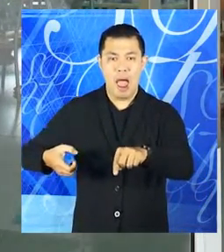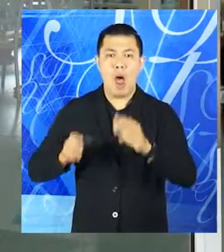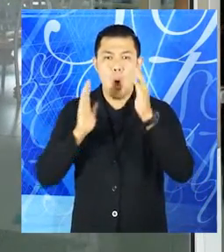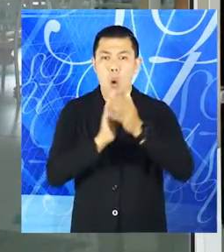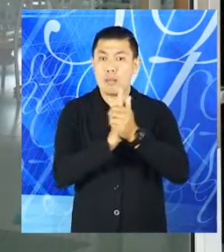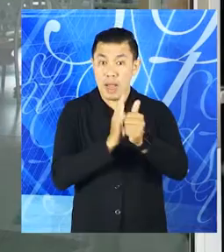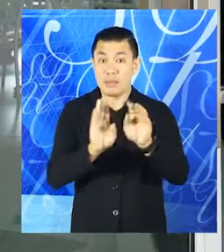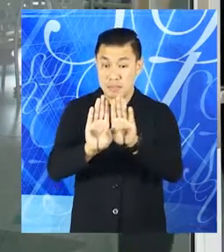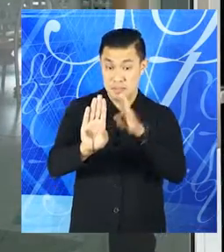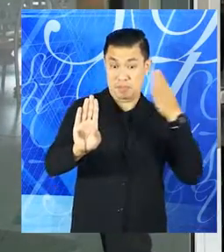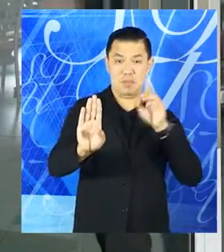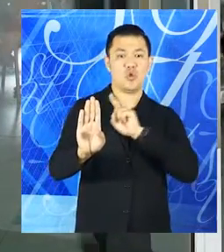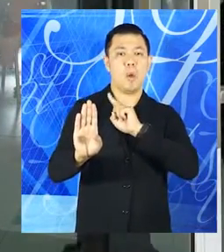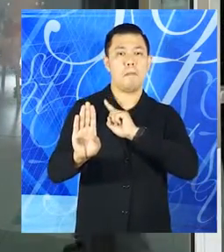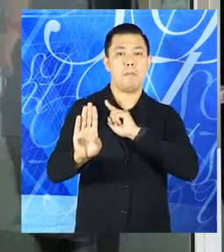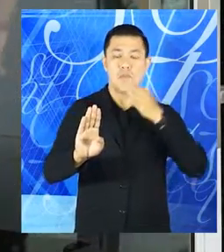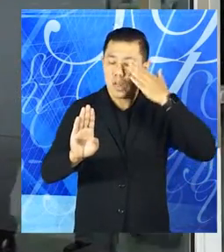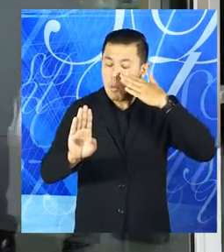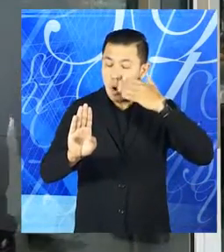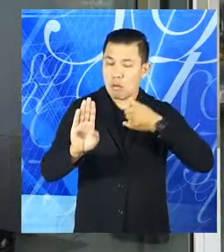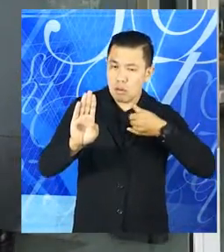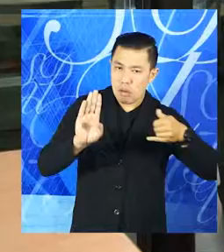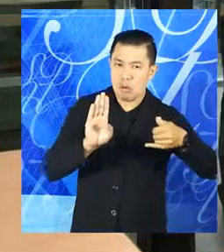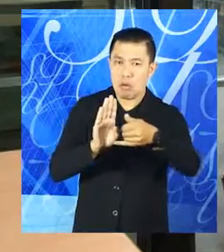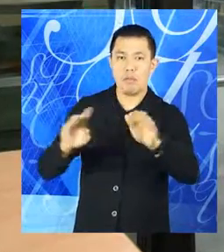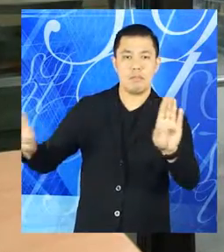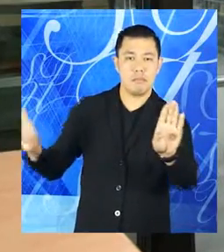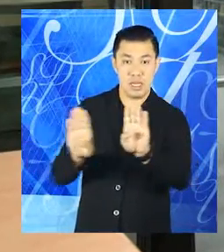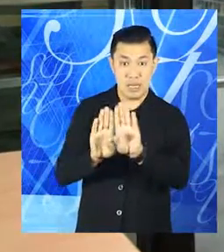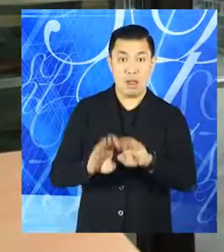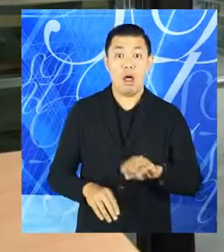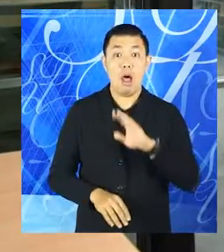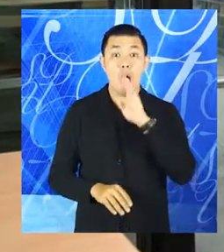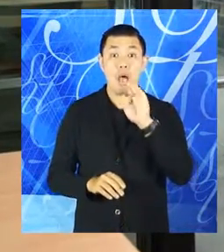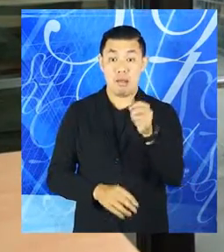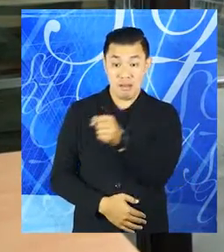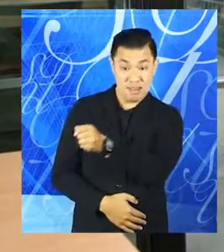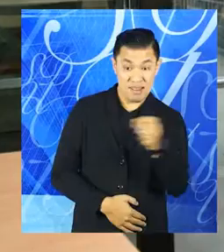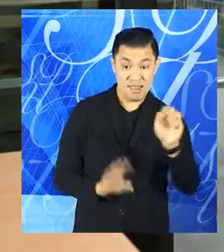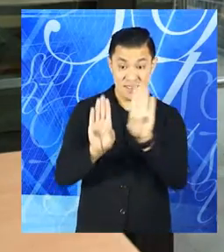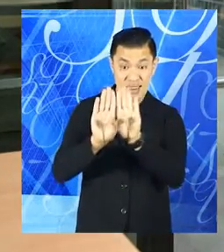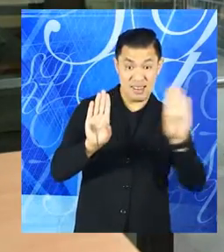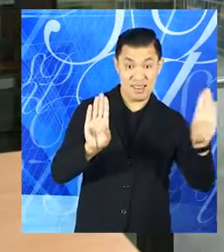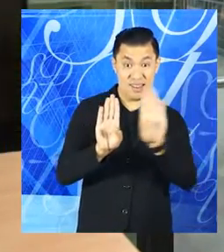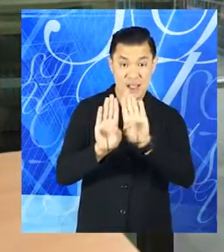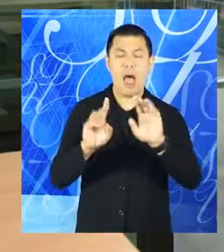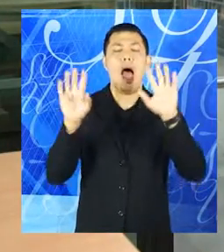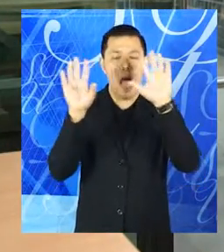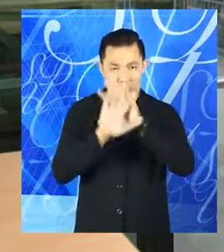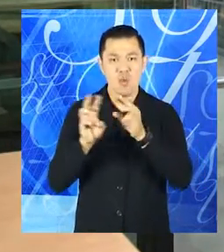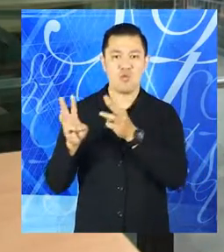คนเปิดประตูแล้วให้คนตาบอดเป็นคนปิดหากประตูเป็นบานเลื่อนทำเช่นเดียว